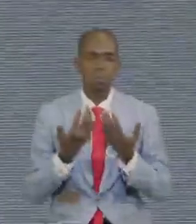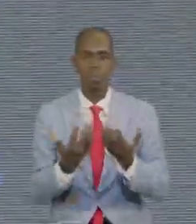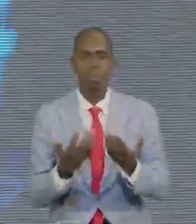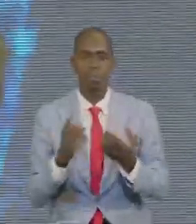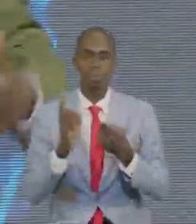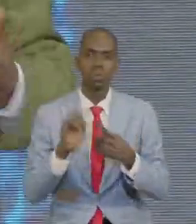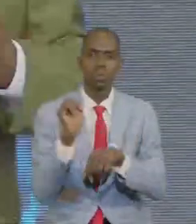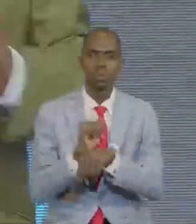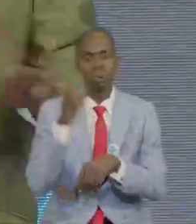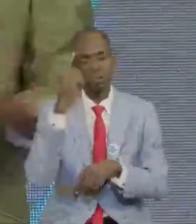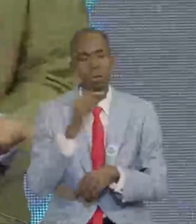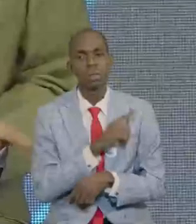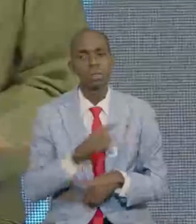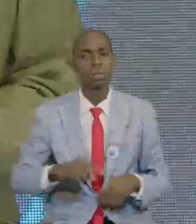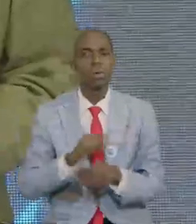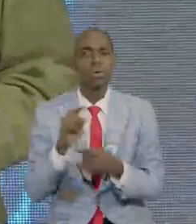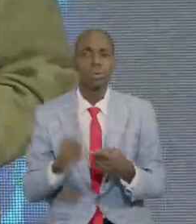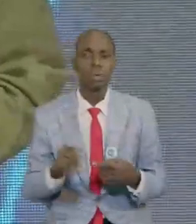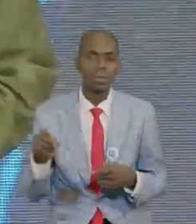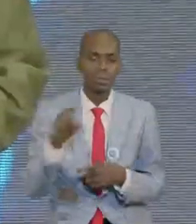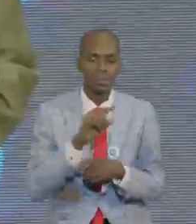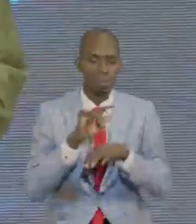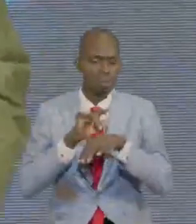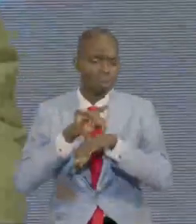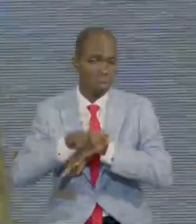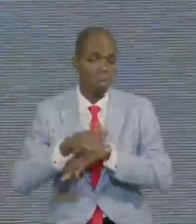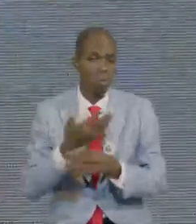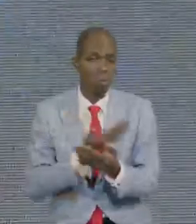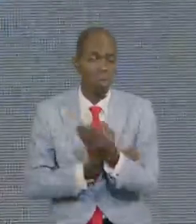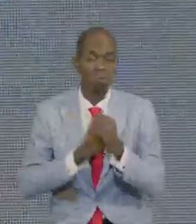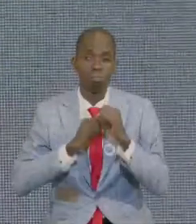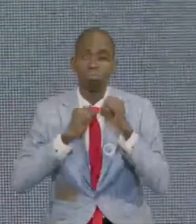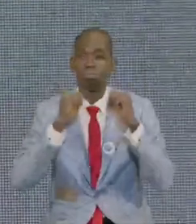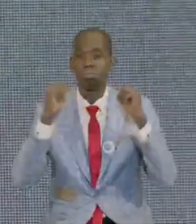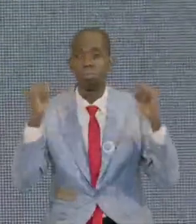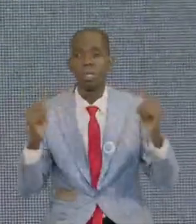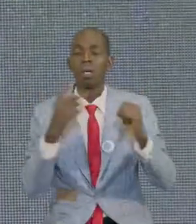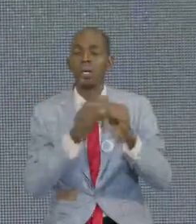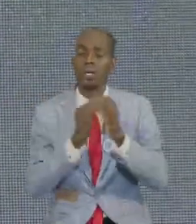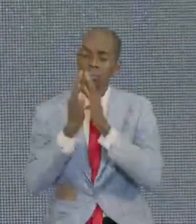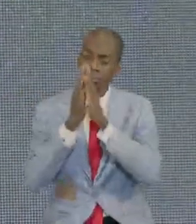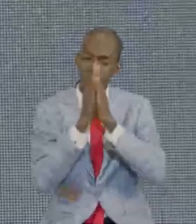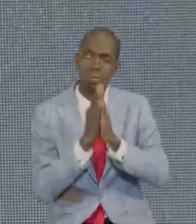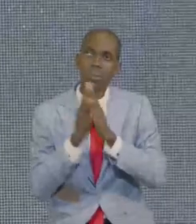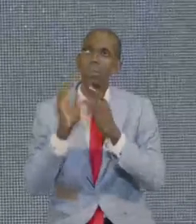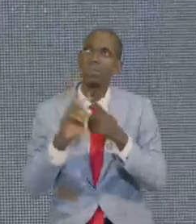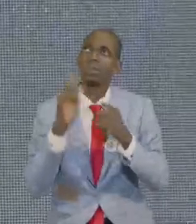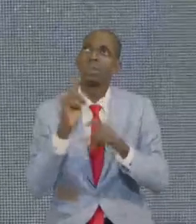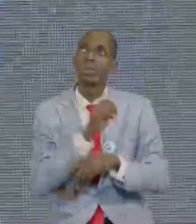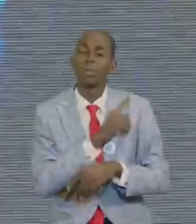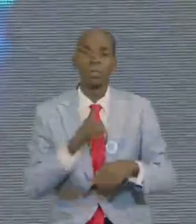passion d'œuvrer pour le Seigneur, when you woke up early in the morning, quand tu te levais très tôt le matin, and you sought the face of the Lord, et tu cherchais la face du